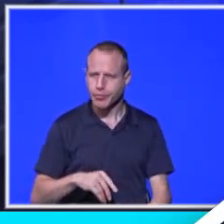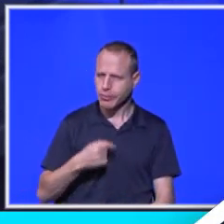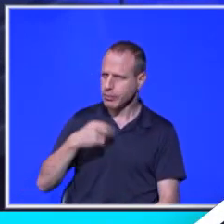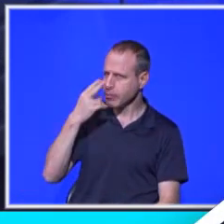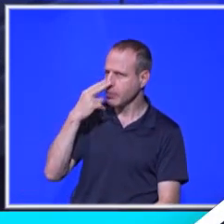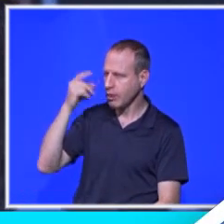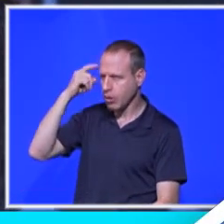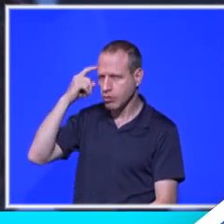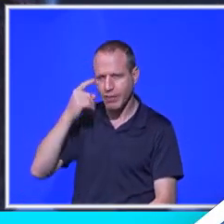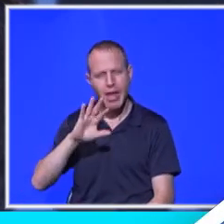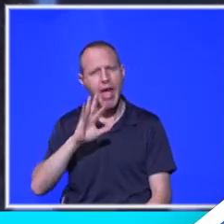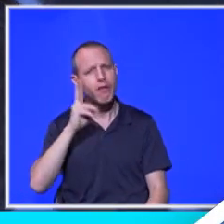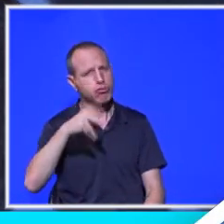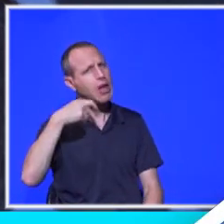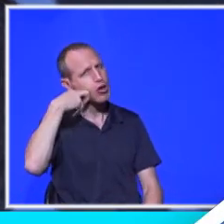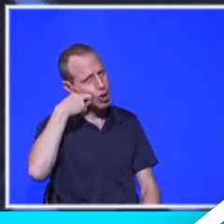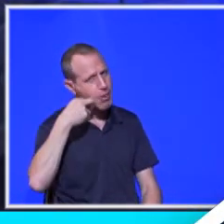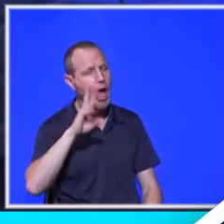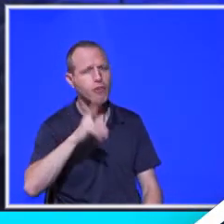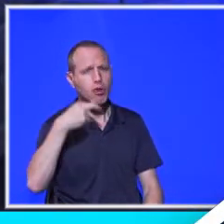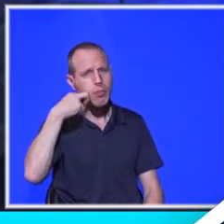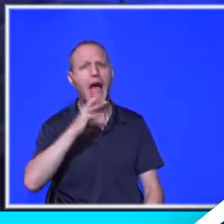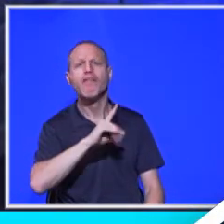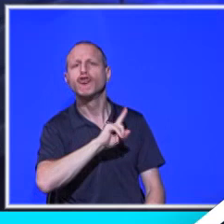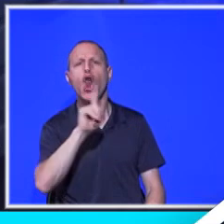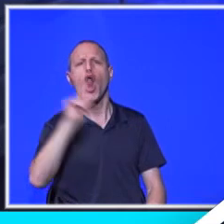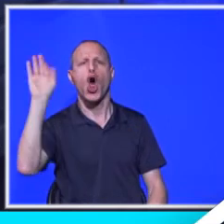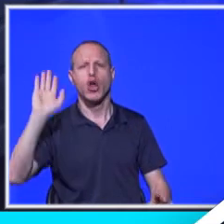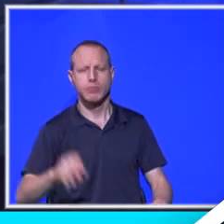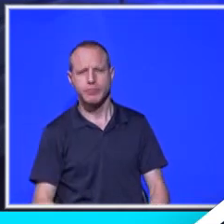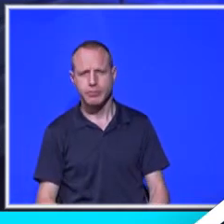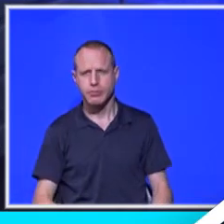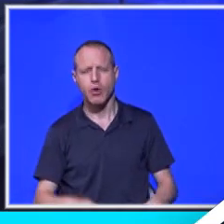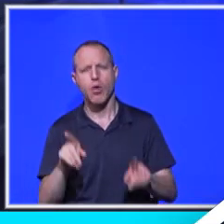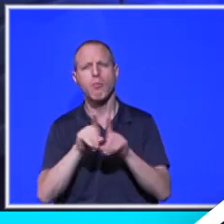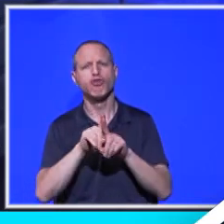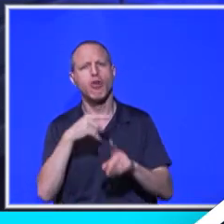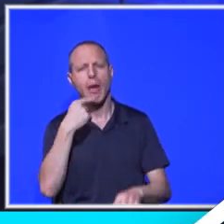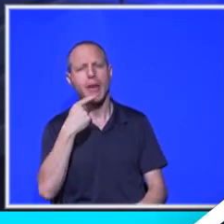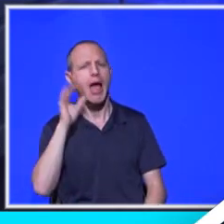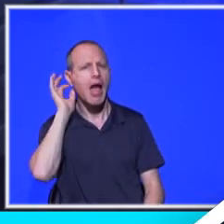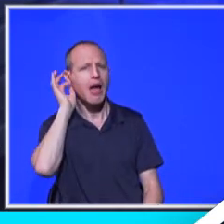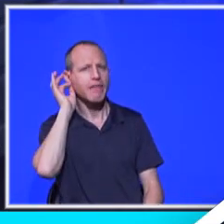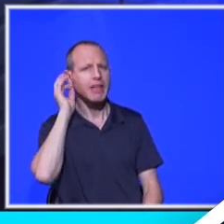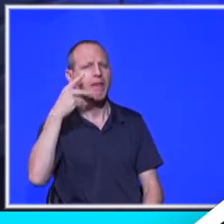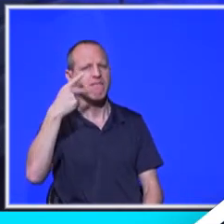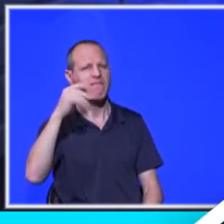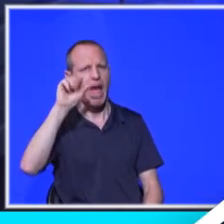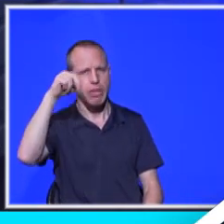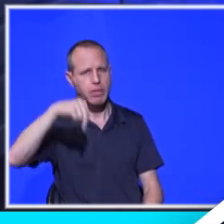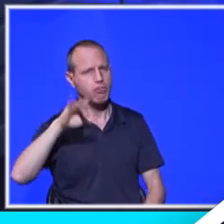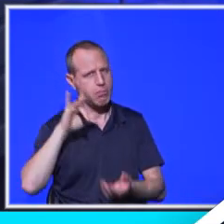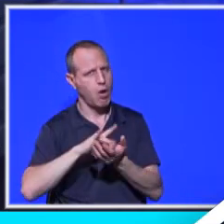מנסה לחשוב האם... איפה שצריך שבח, אפשר שבח, איפה שלא, לא. אני... כמו שאמרה הגברת מפרנס, זה מקום שאני